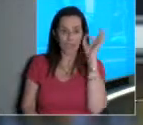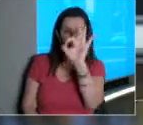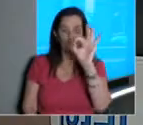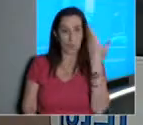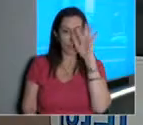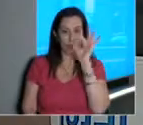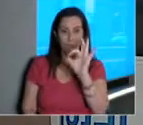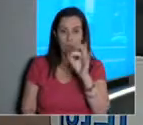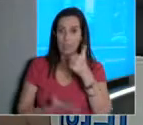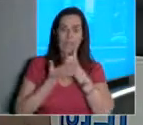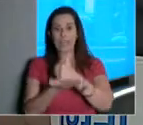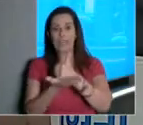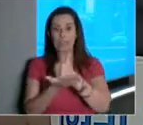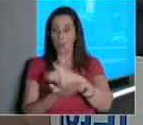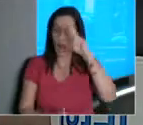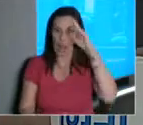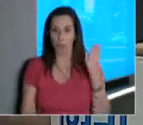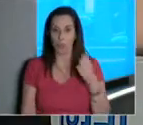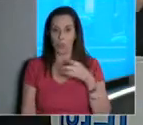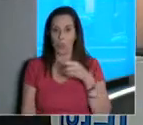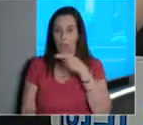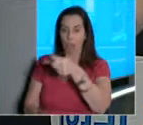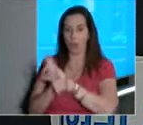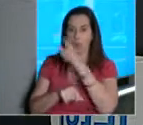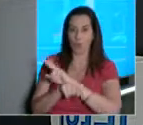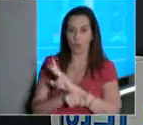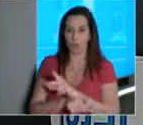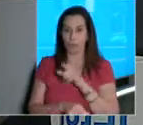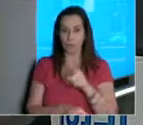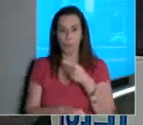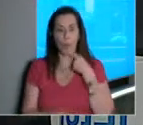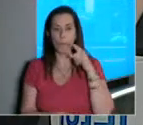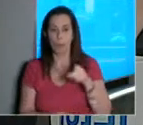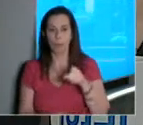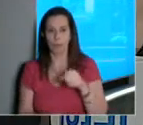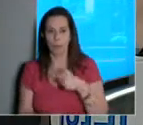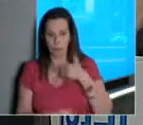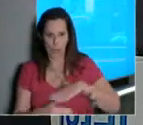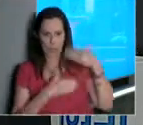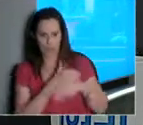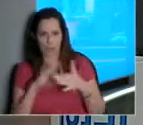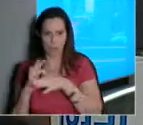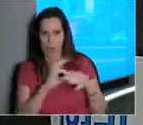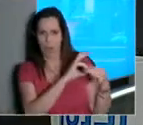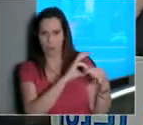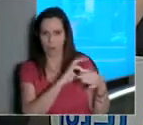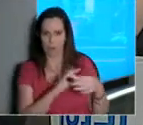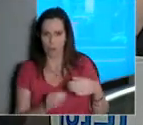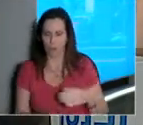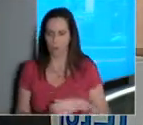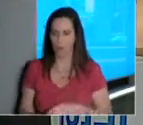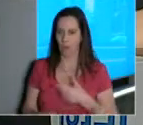לא מתנערת, בתור נציגה של הליכוד, את משקרת. חד משמעית, כי את מפילה את זה לבגץ, תני לי לסיים אף אחד למפלגה שלי